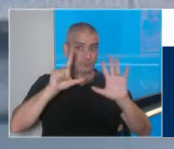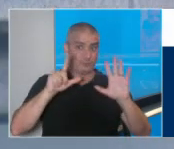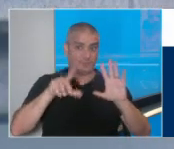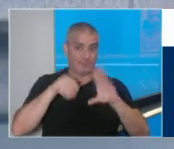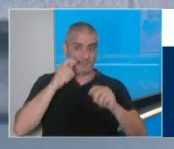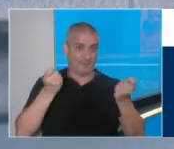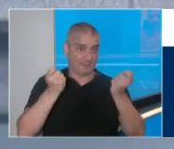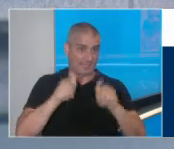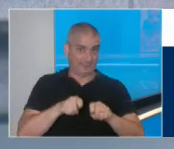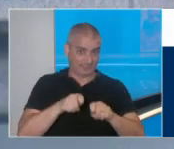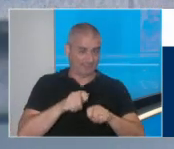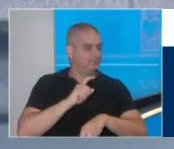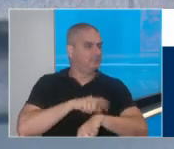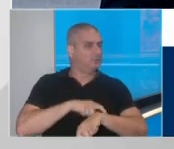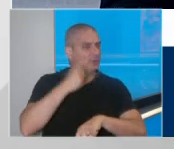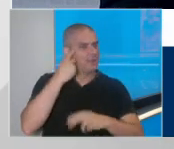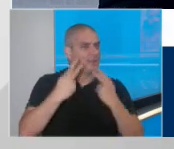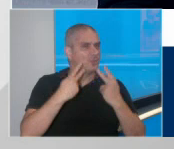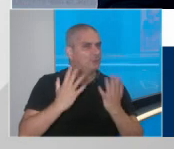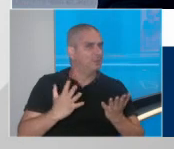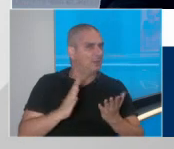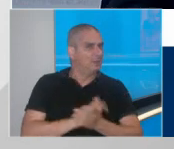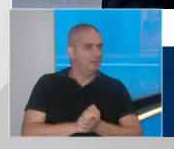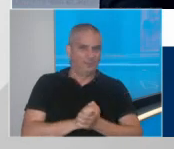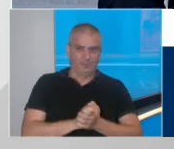ובנסגרת ההצבעה, באיזה שעה נדע תוצאה?